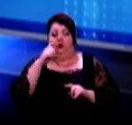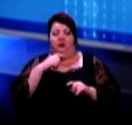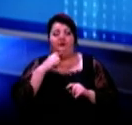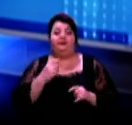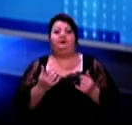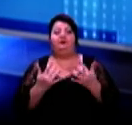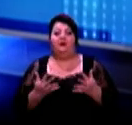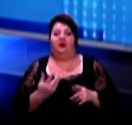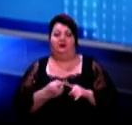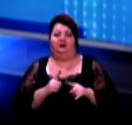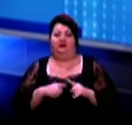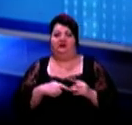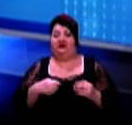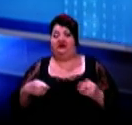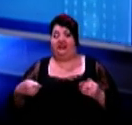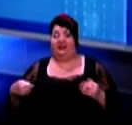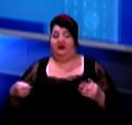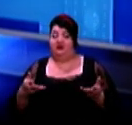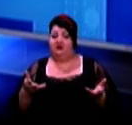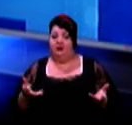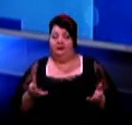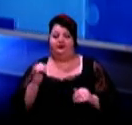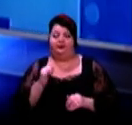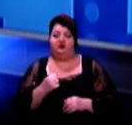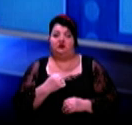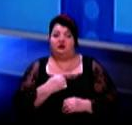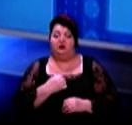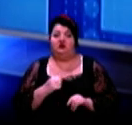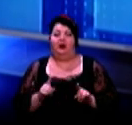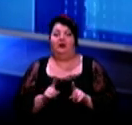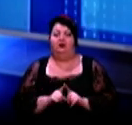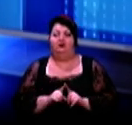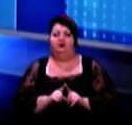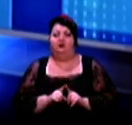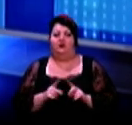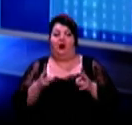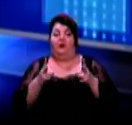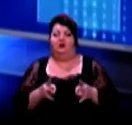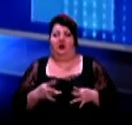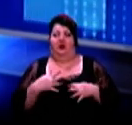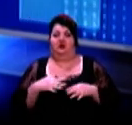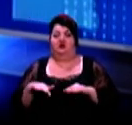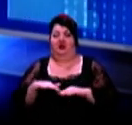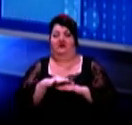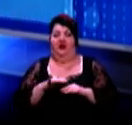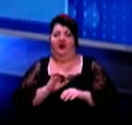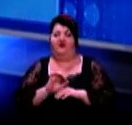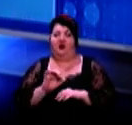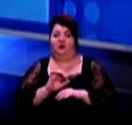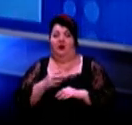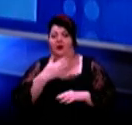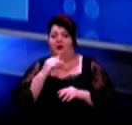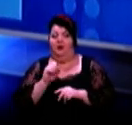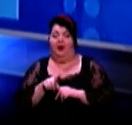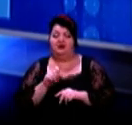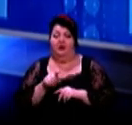це затягнеться. І, на жаль, також постраждала наша сфера виробництва. Немає